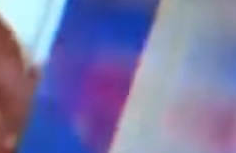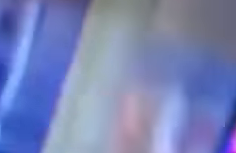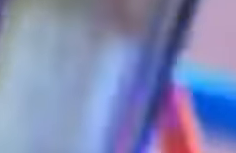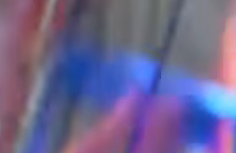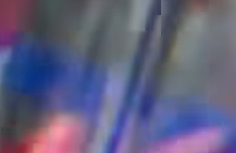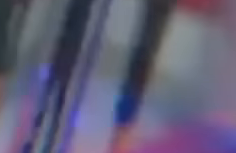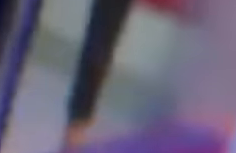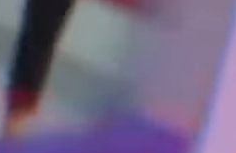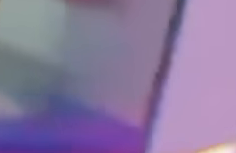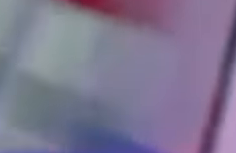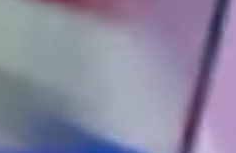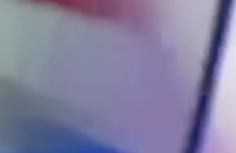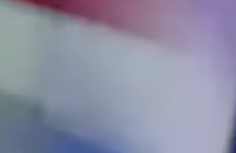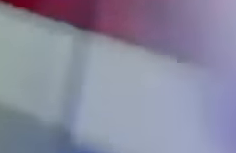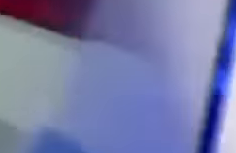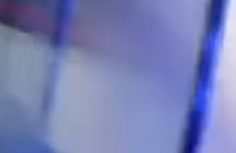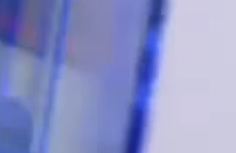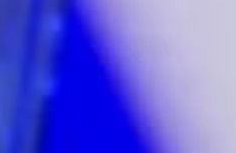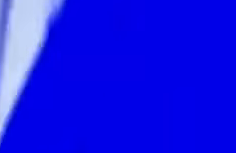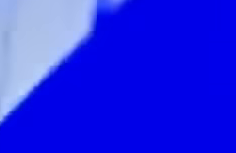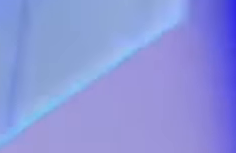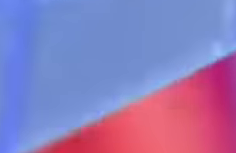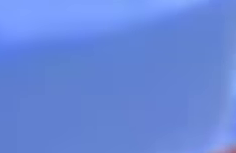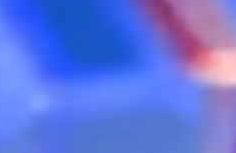medyo muulan na naman ho dito